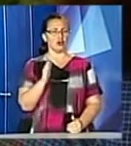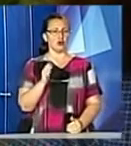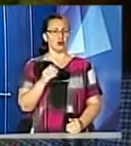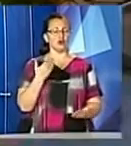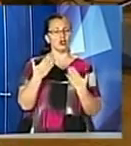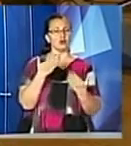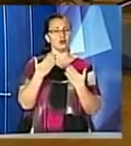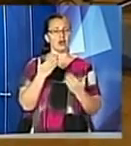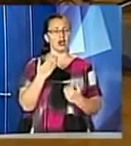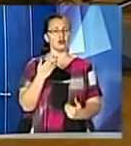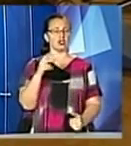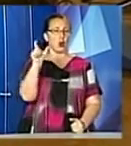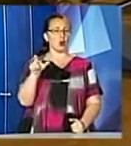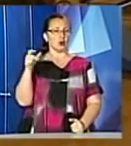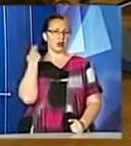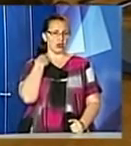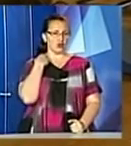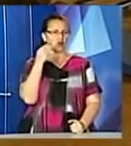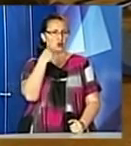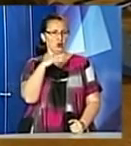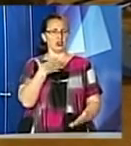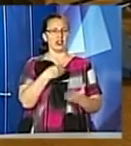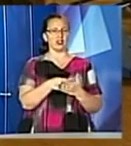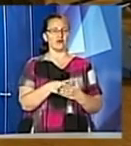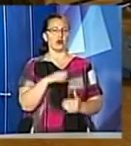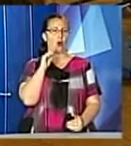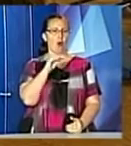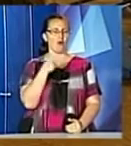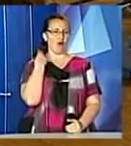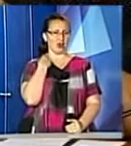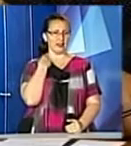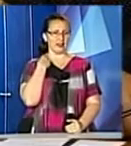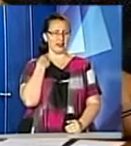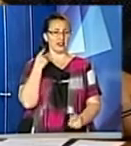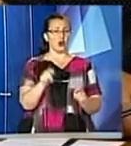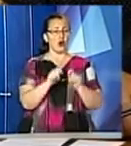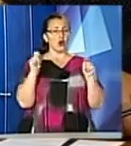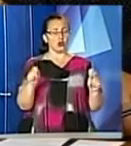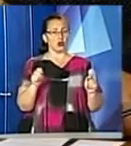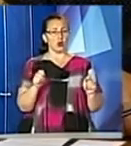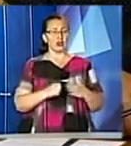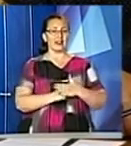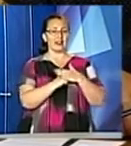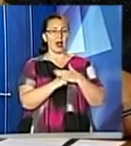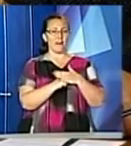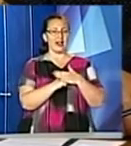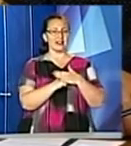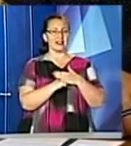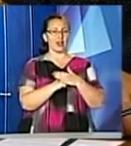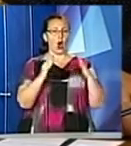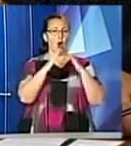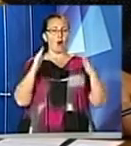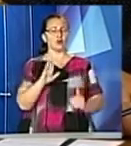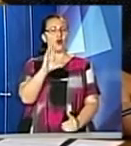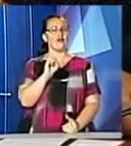і вдосконалюватимуть знання іноземної. Наметове містечко розгорнуть на базі навчально-тренувального комплексу «Верещиця».